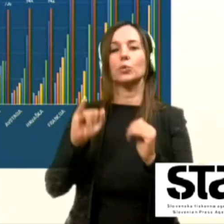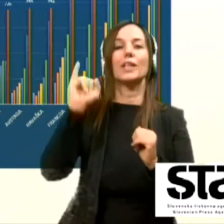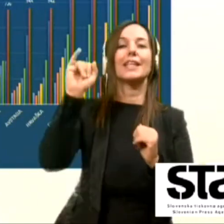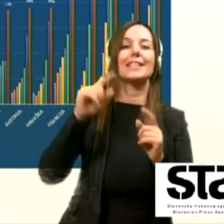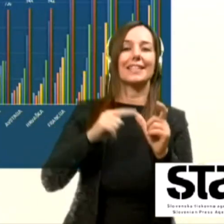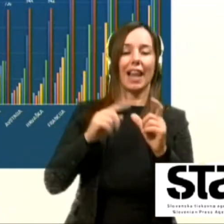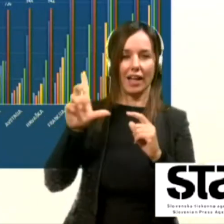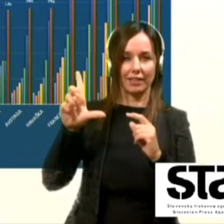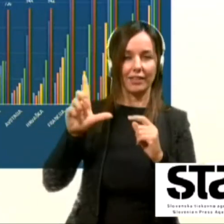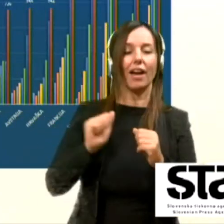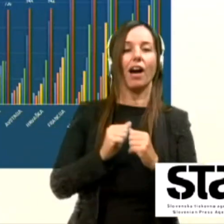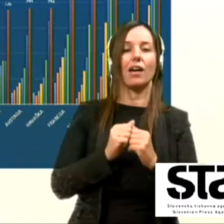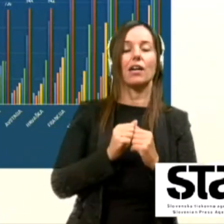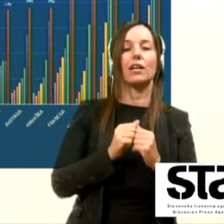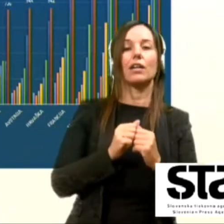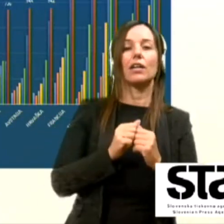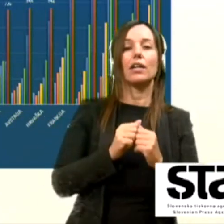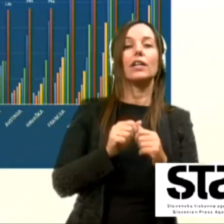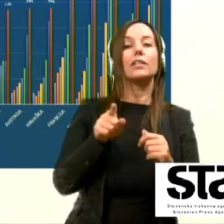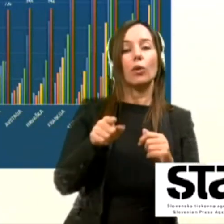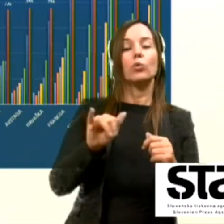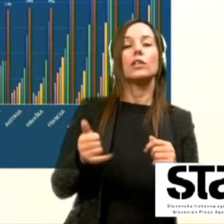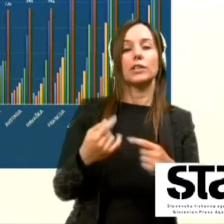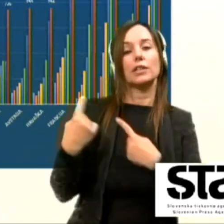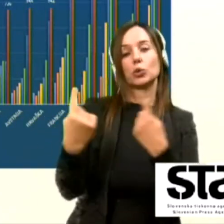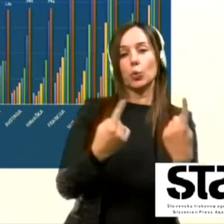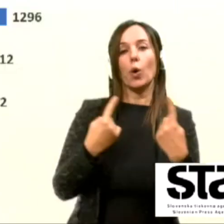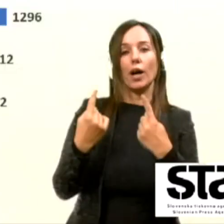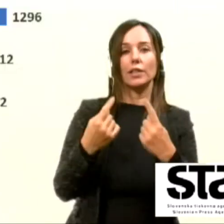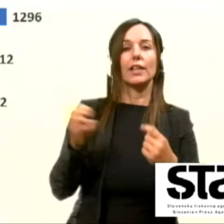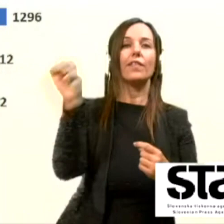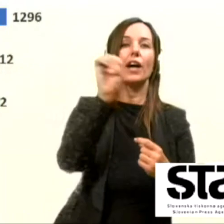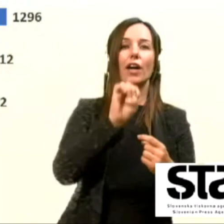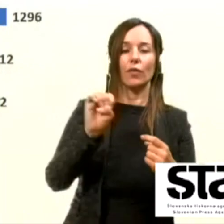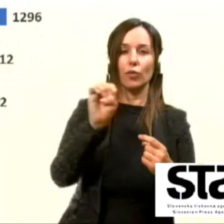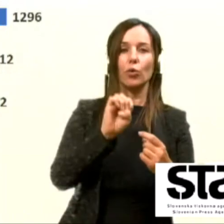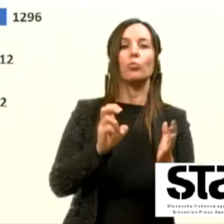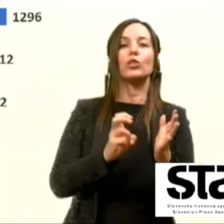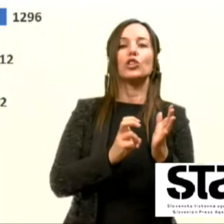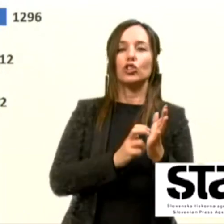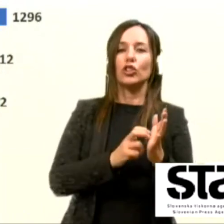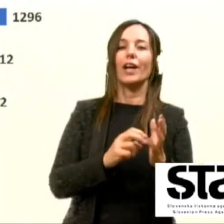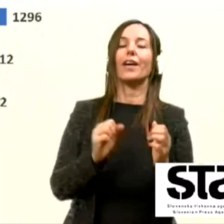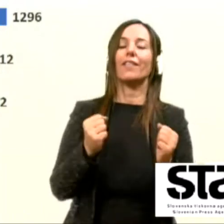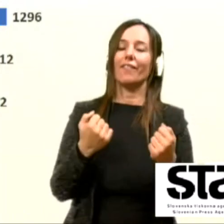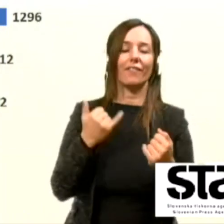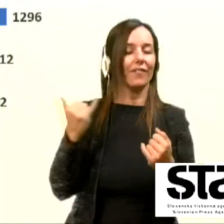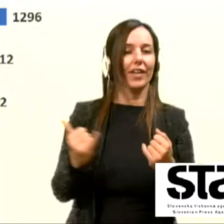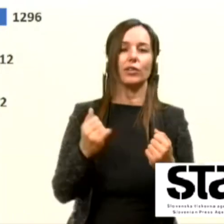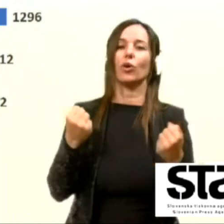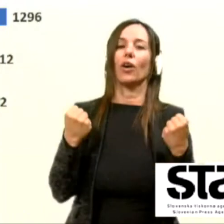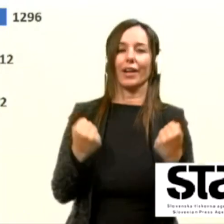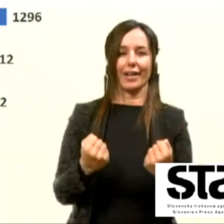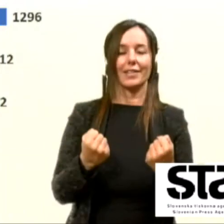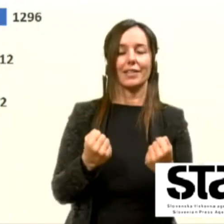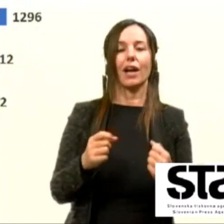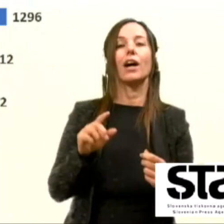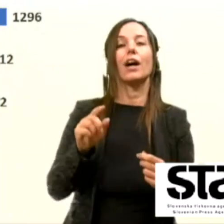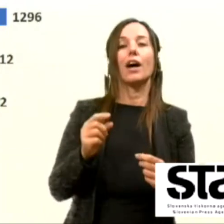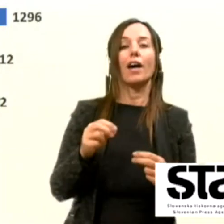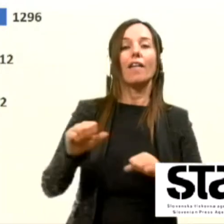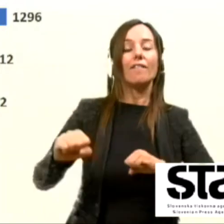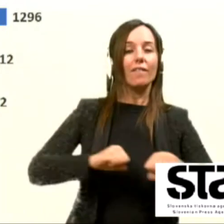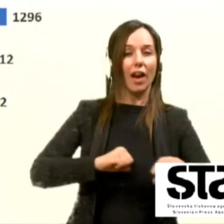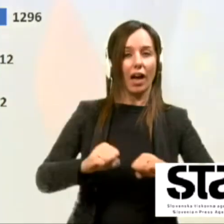Islandiji, tako da so razmere povsod po Evropi še vedno precej resne. Vlada natančno